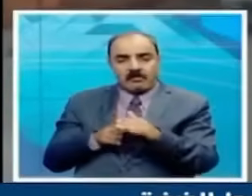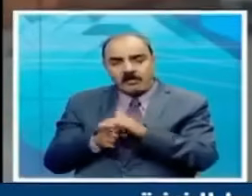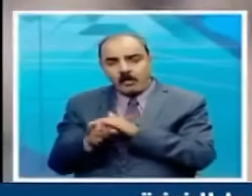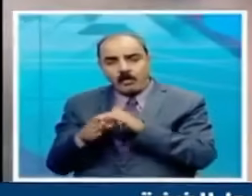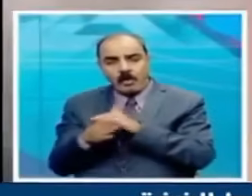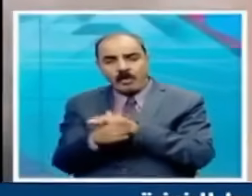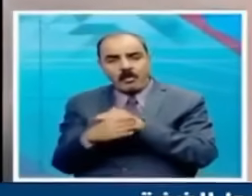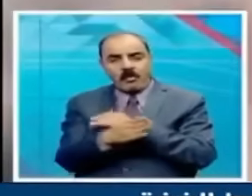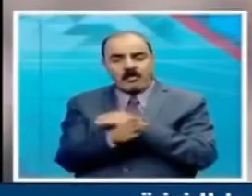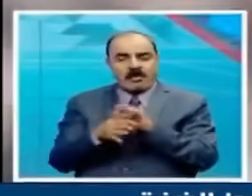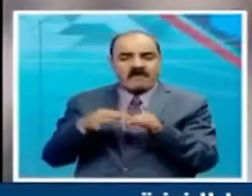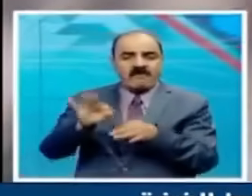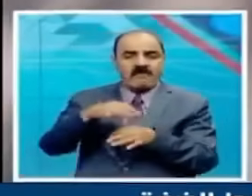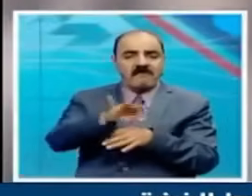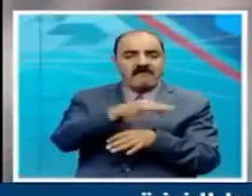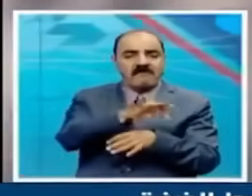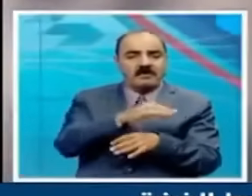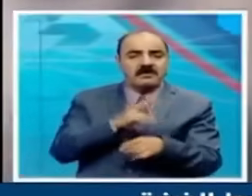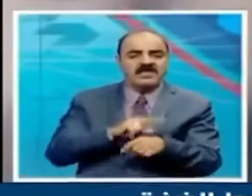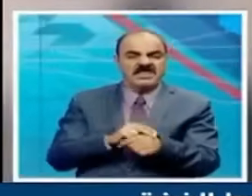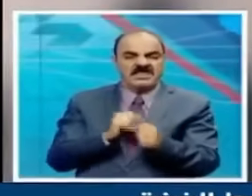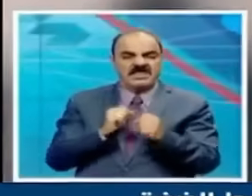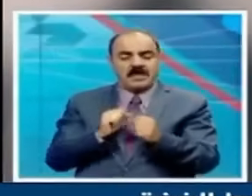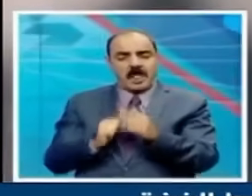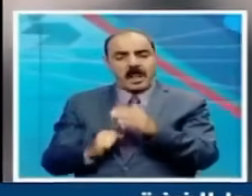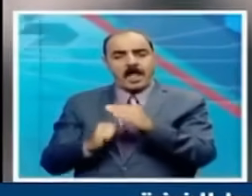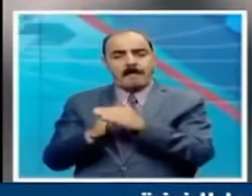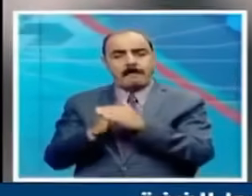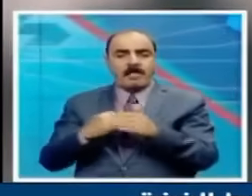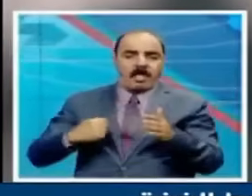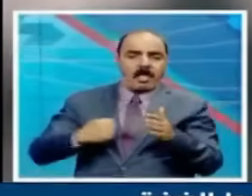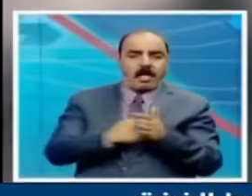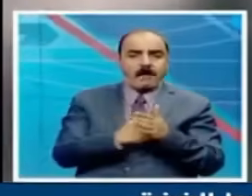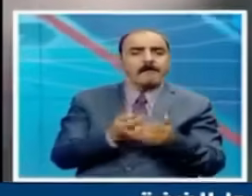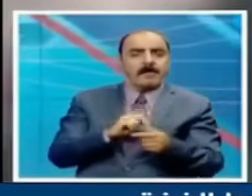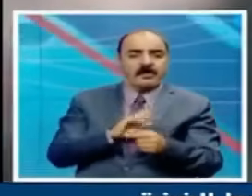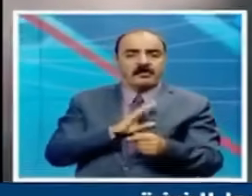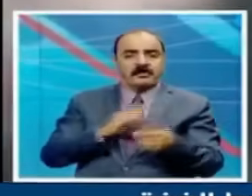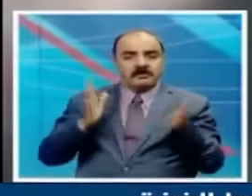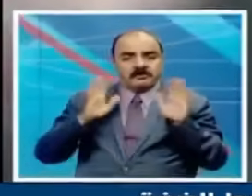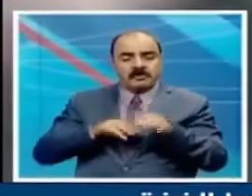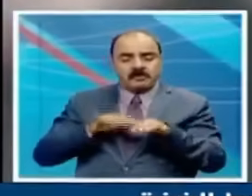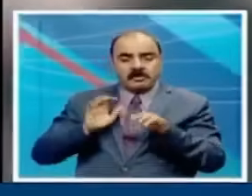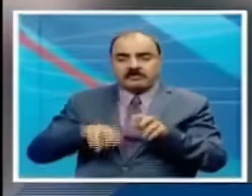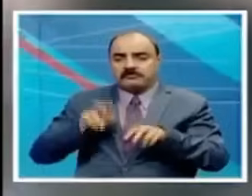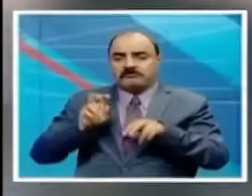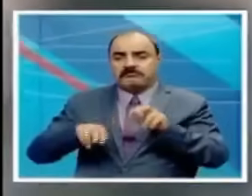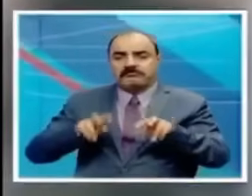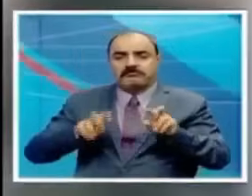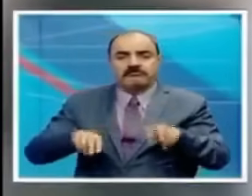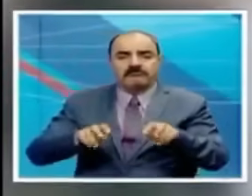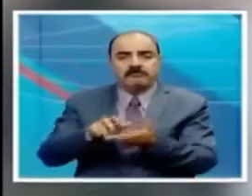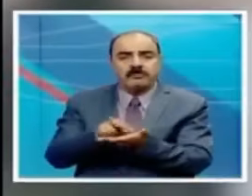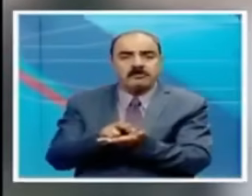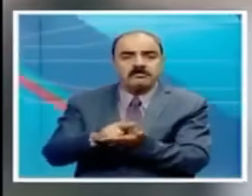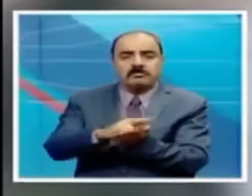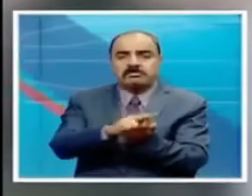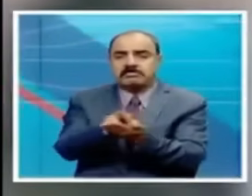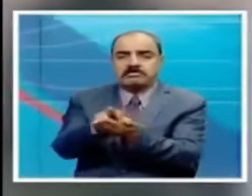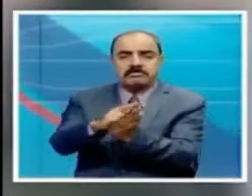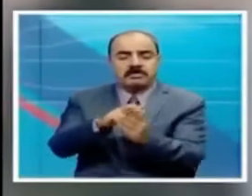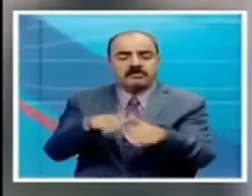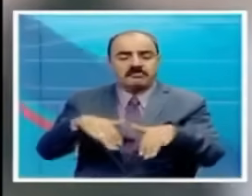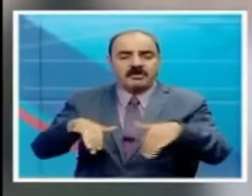الاحتلال عدة أحياء في قريتي كفر نعمة غرب رام الله وجفنة شمالا، وقام بتسيير الآليات العسكرية